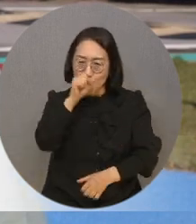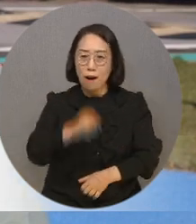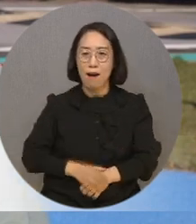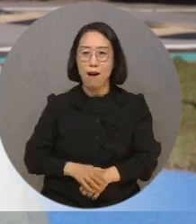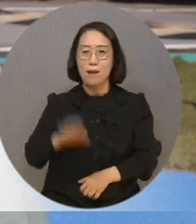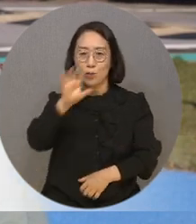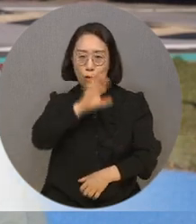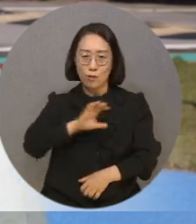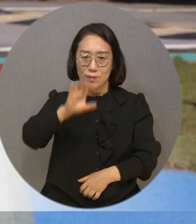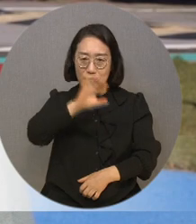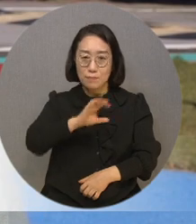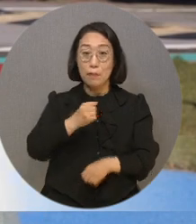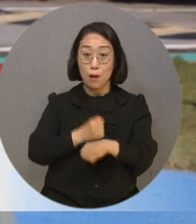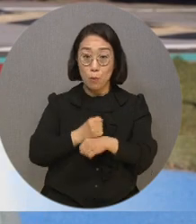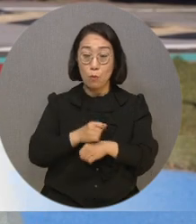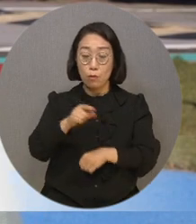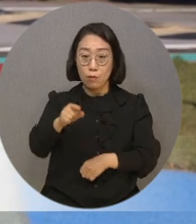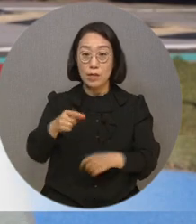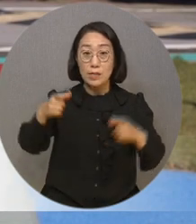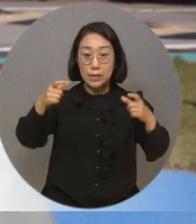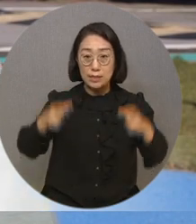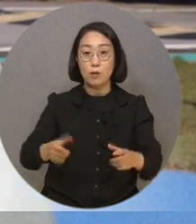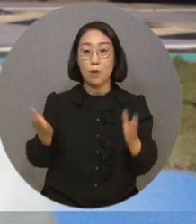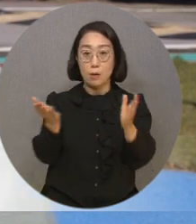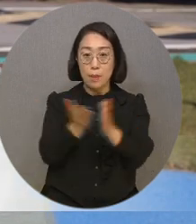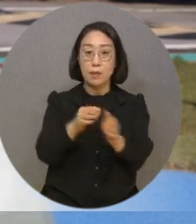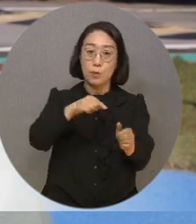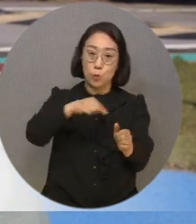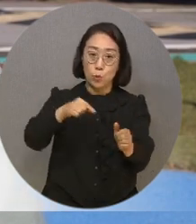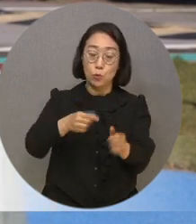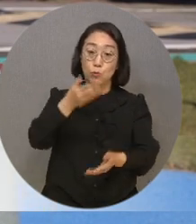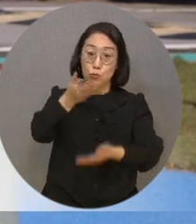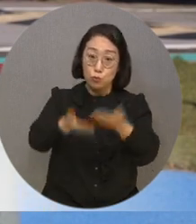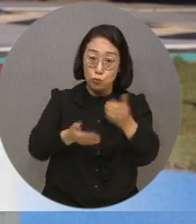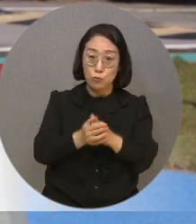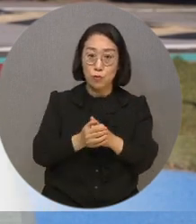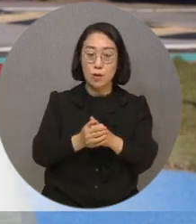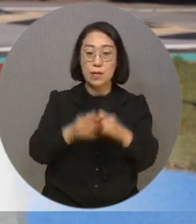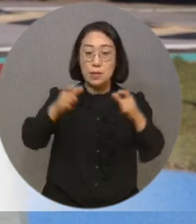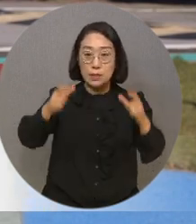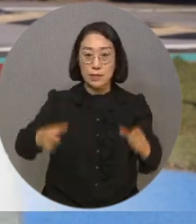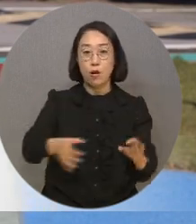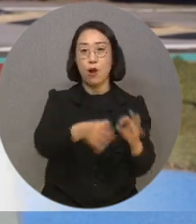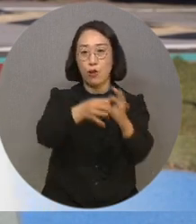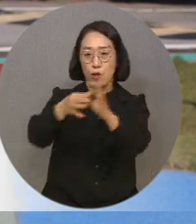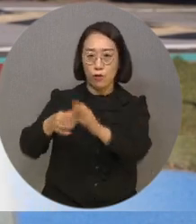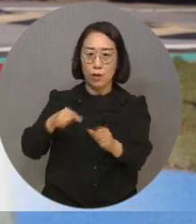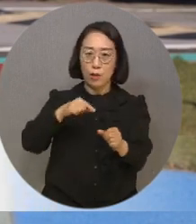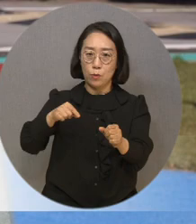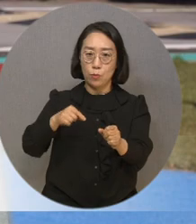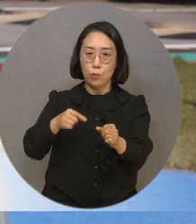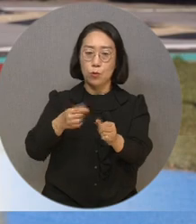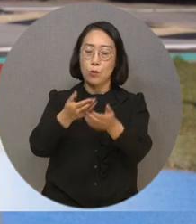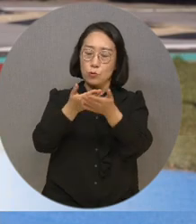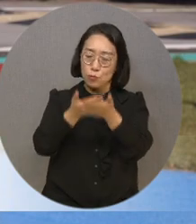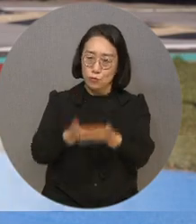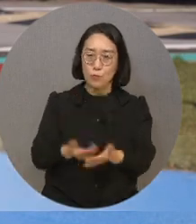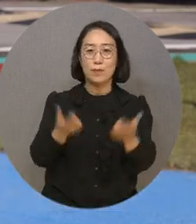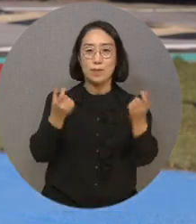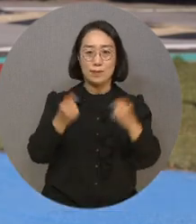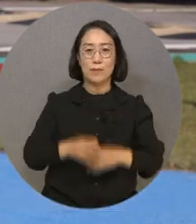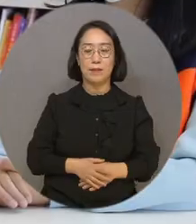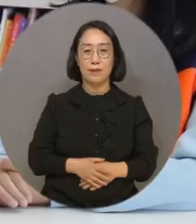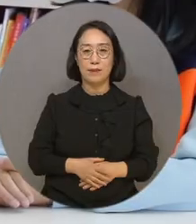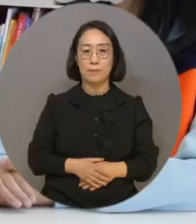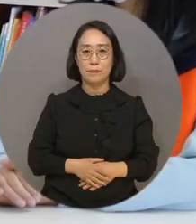열심히 연습을 하기도 하고요. 그래서 지역에 맞는 교육을 제공함으로써 이렇게 지역 연계 교육을 하는 것이 아주 의미가 있다고 생각을 하고